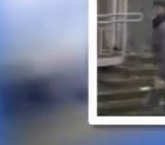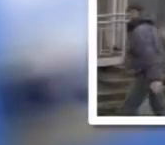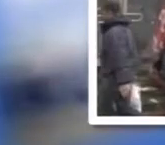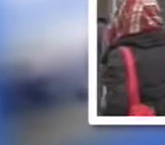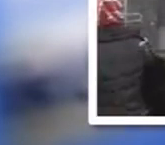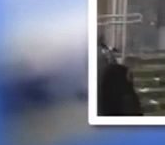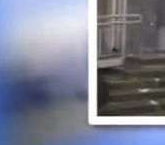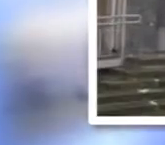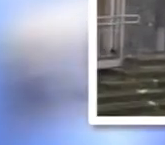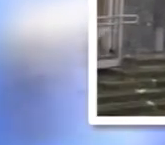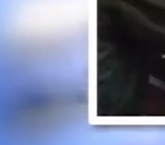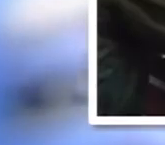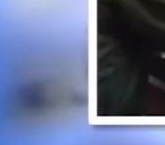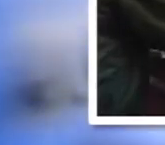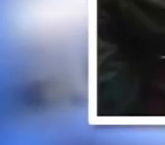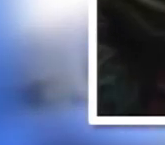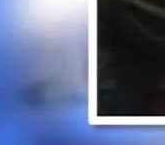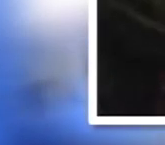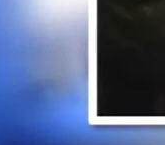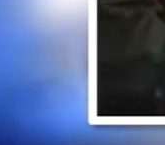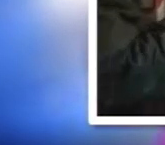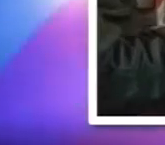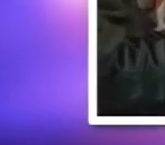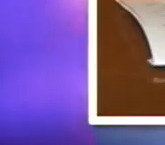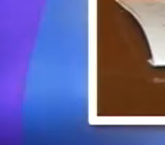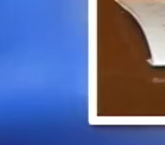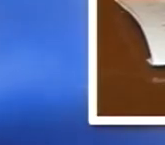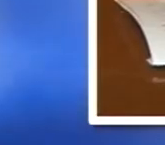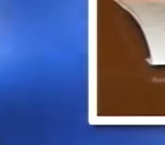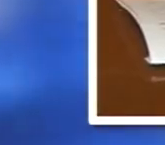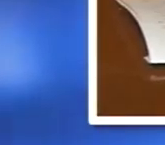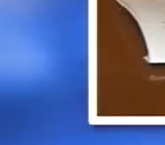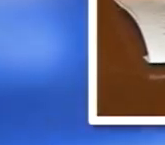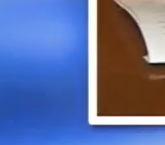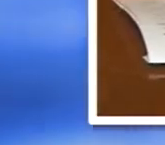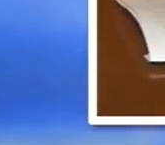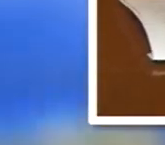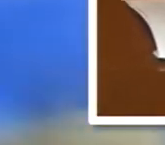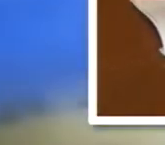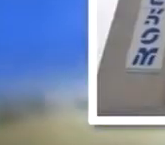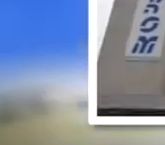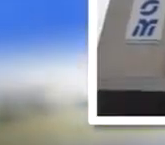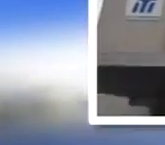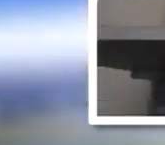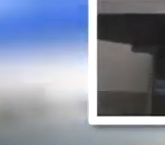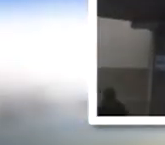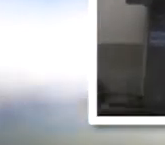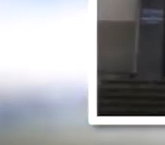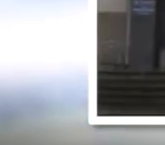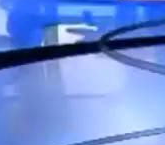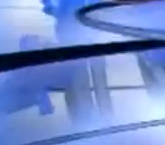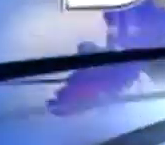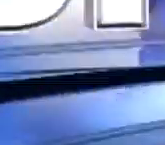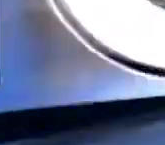Українці більше не зможуть відправляти телеграми. З 1 березня 2018 року «Укртелеком» припинить пересилати електронні